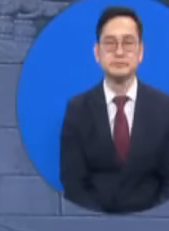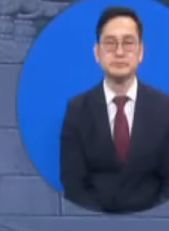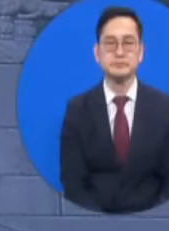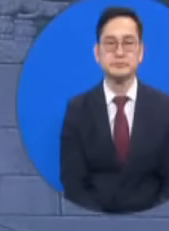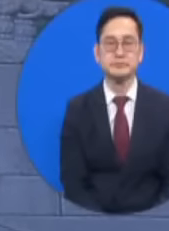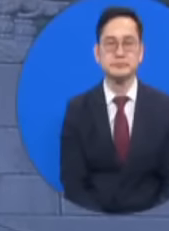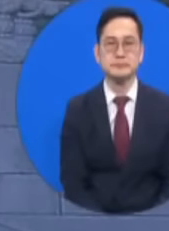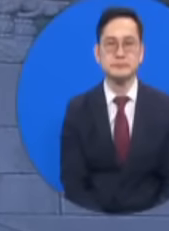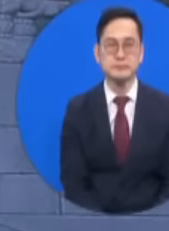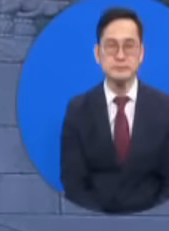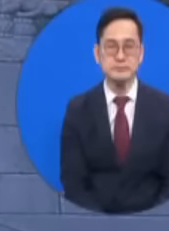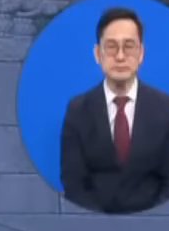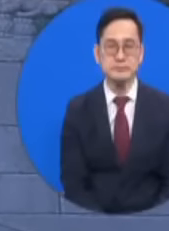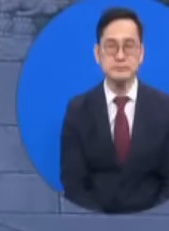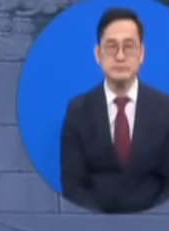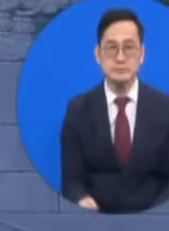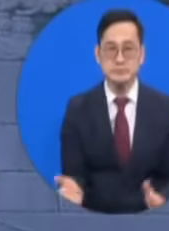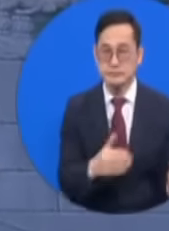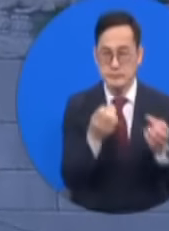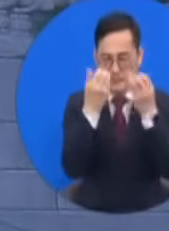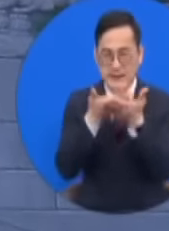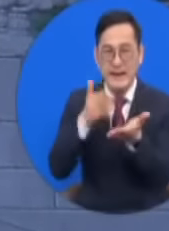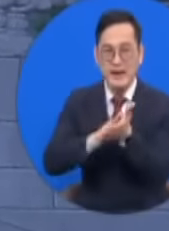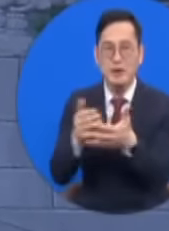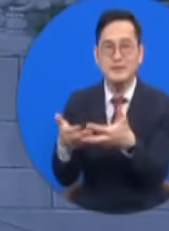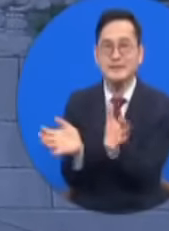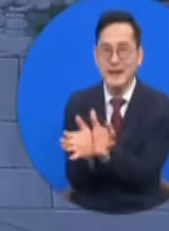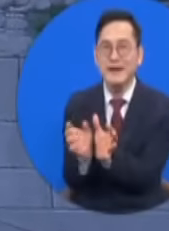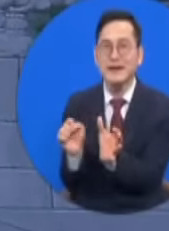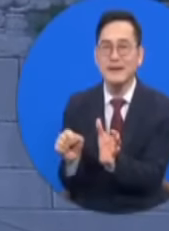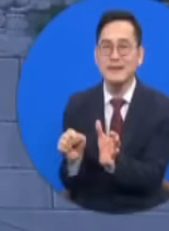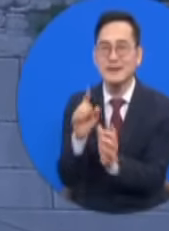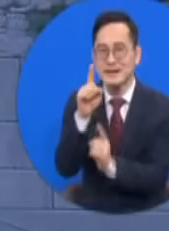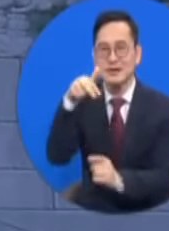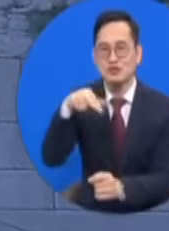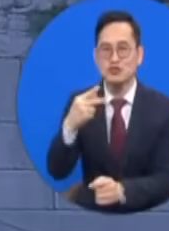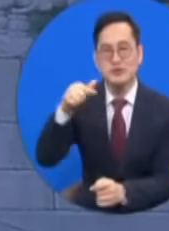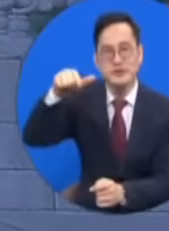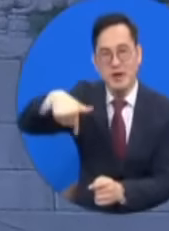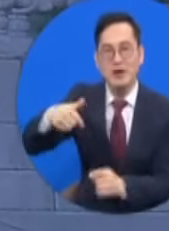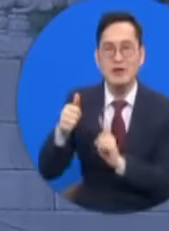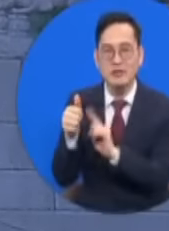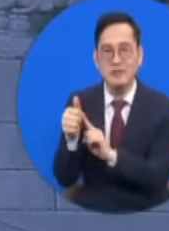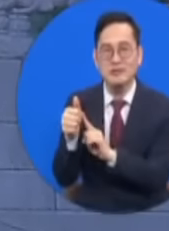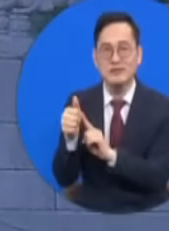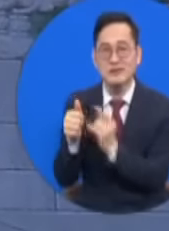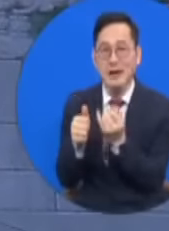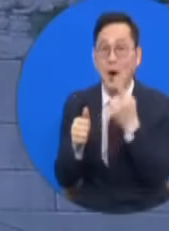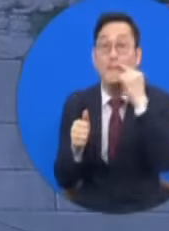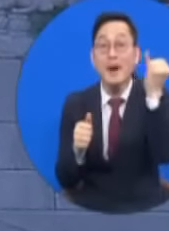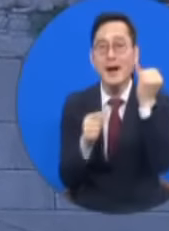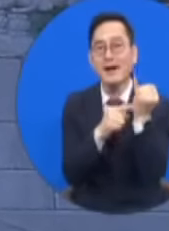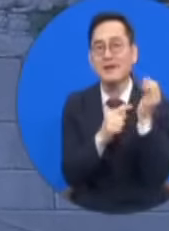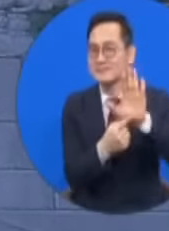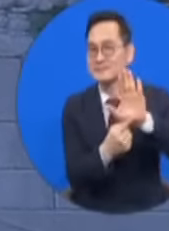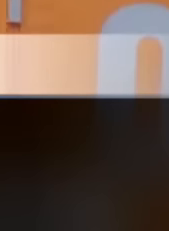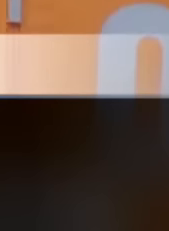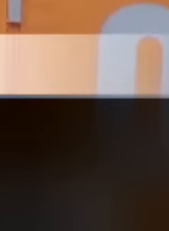자, 그런가 하면 개혁신당 이준석 대표, 유세장의 이 대표 부모님이 등장을 했습니다. 들어보시죠.